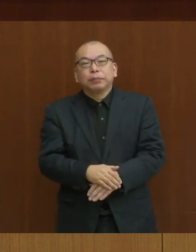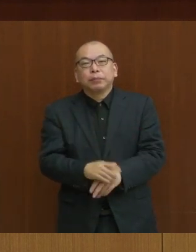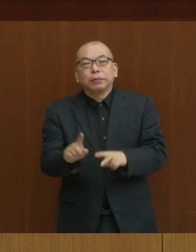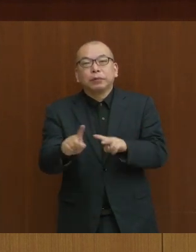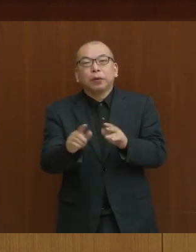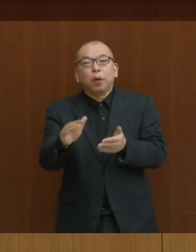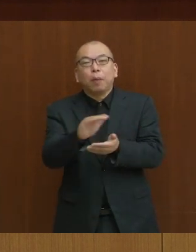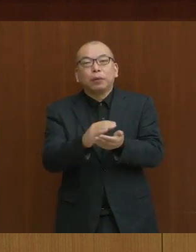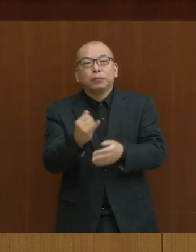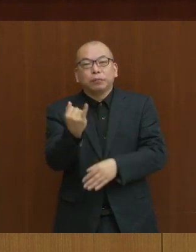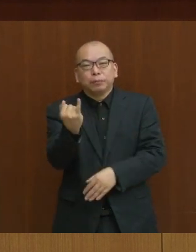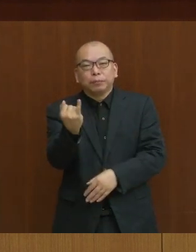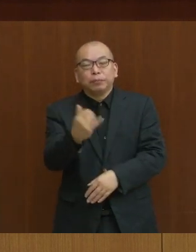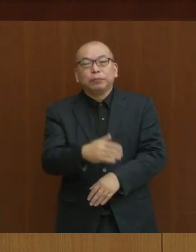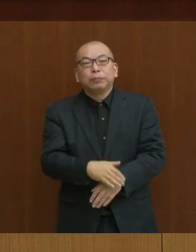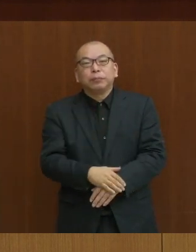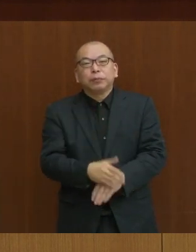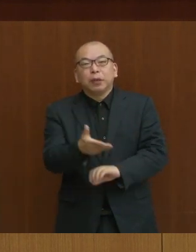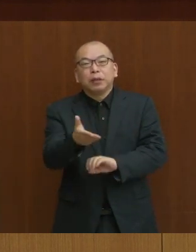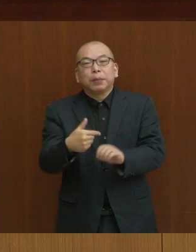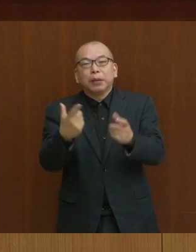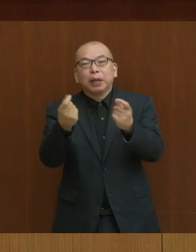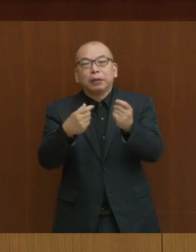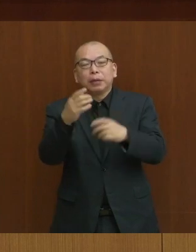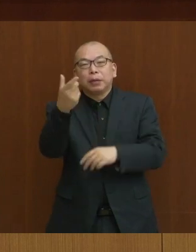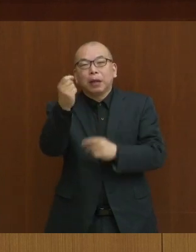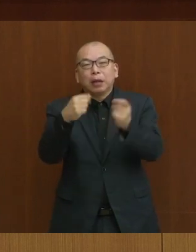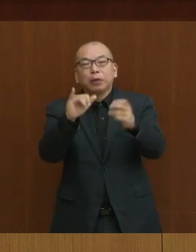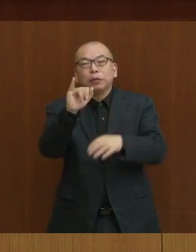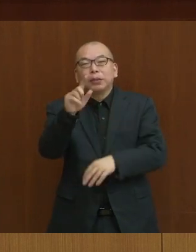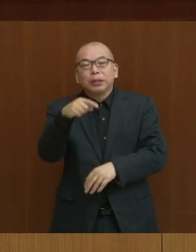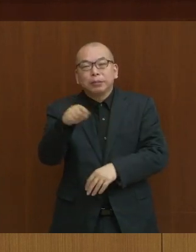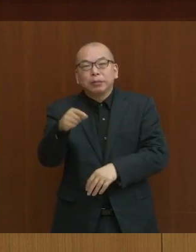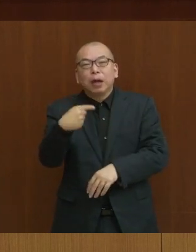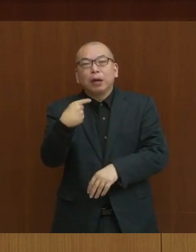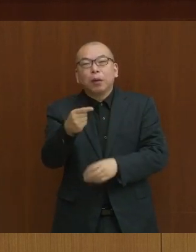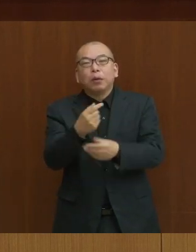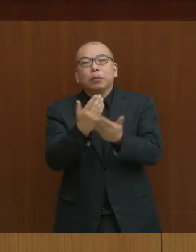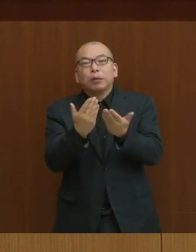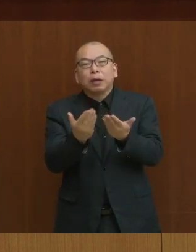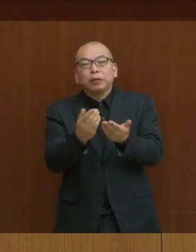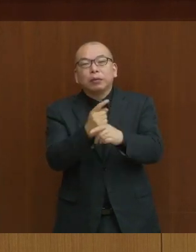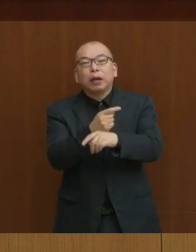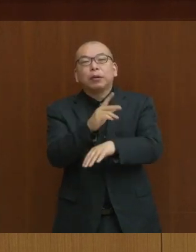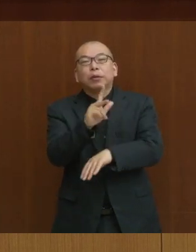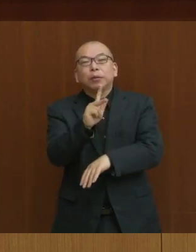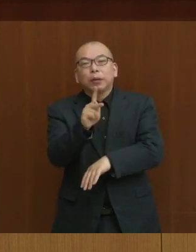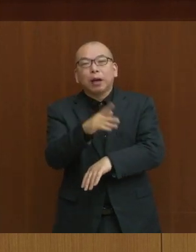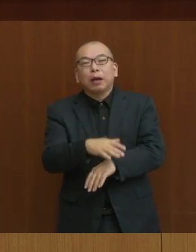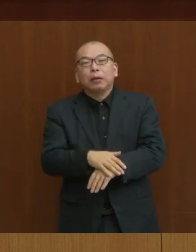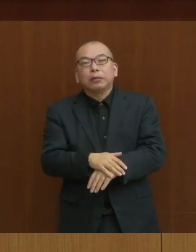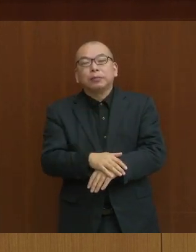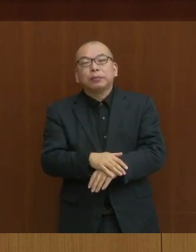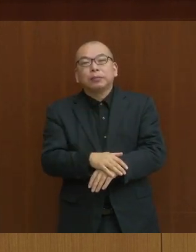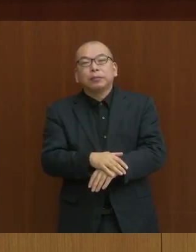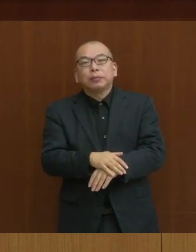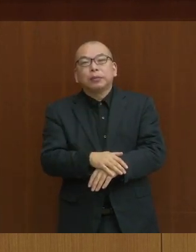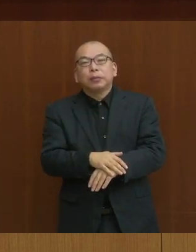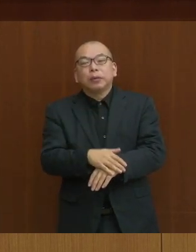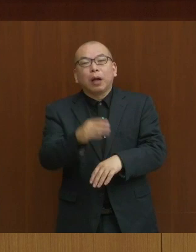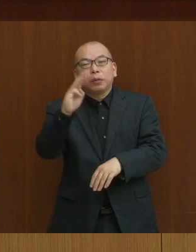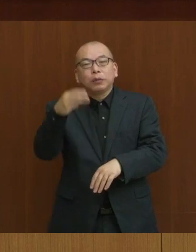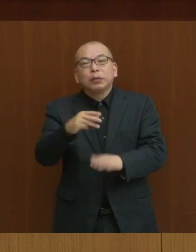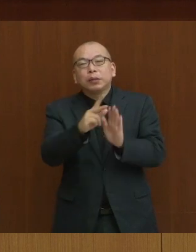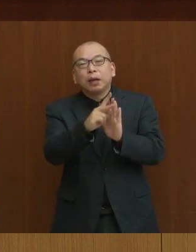小丸由香子、島根大学大学院教育学研究科臨床心理専攻の修士課